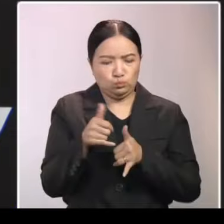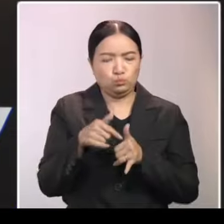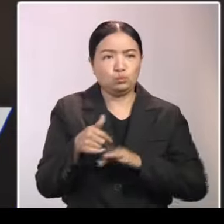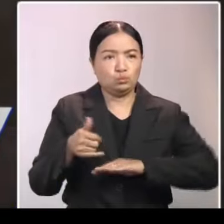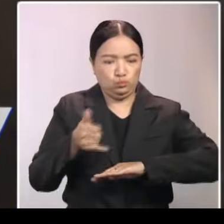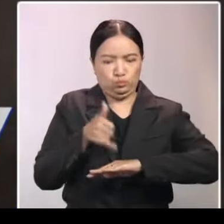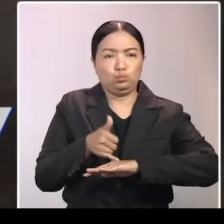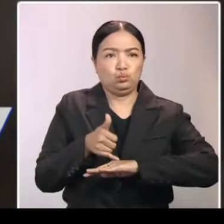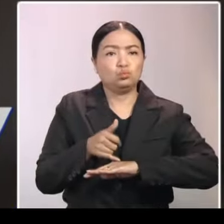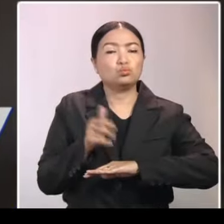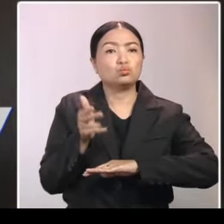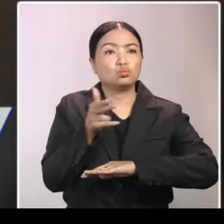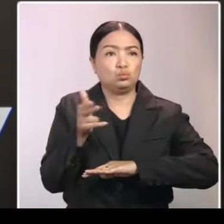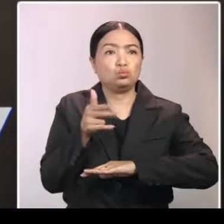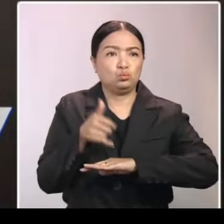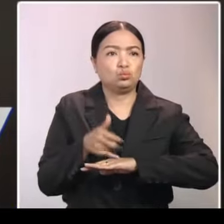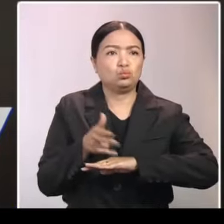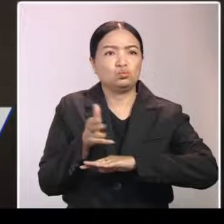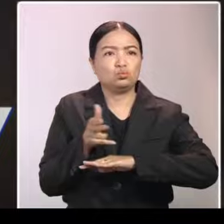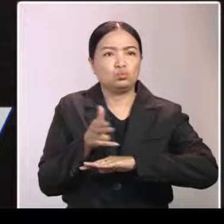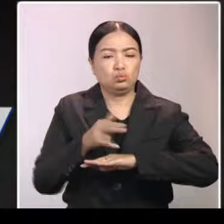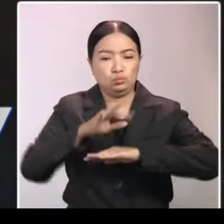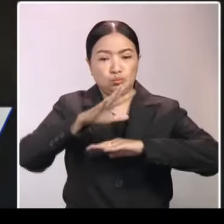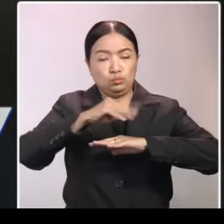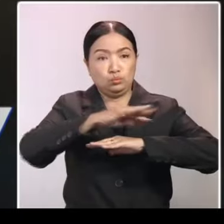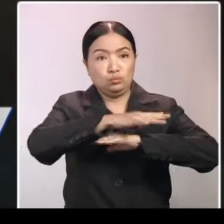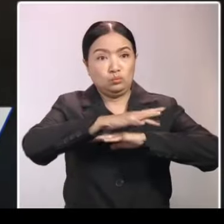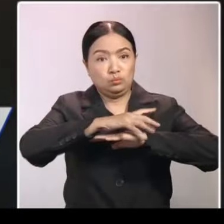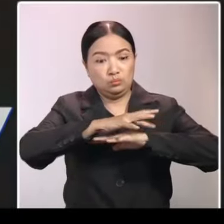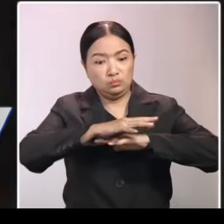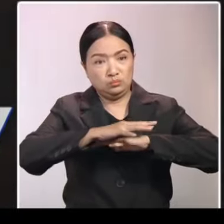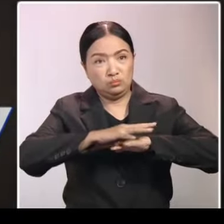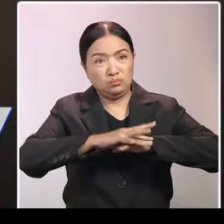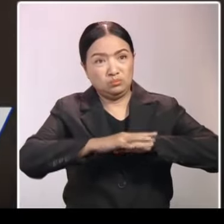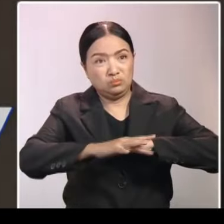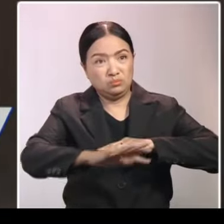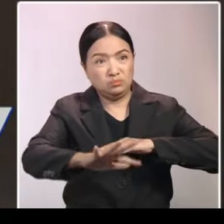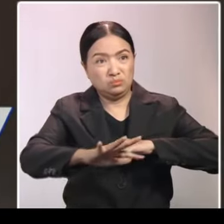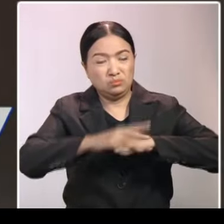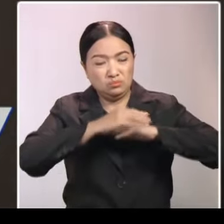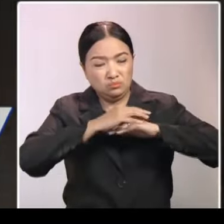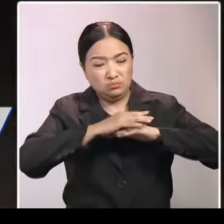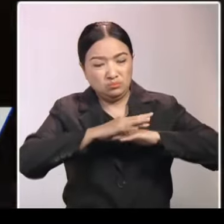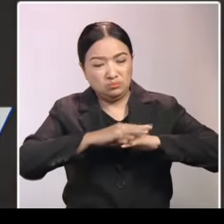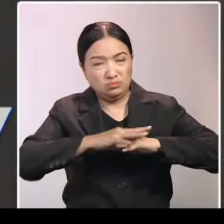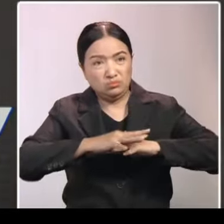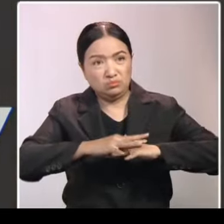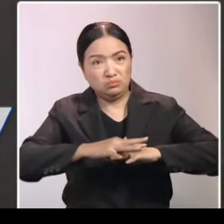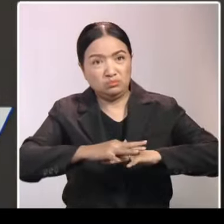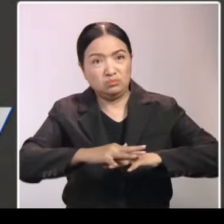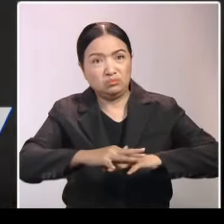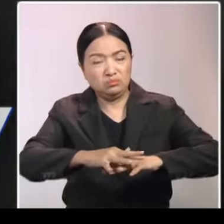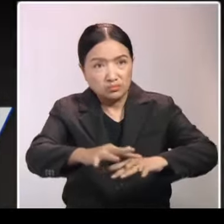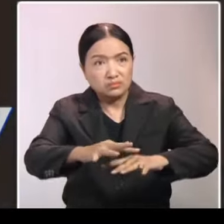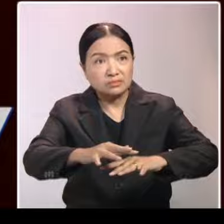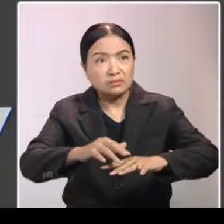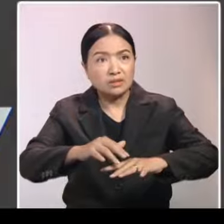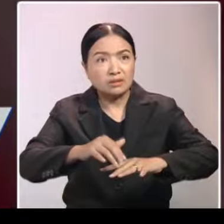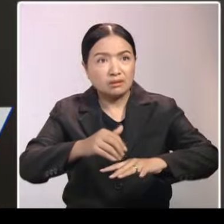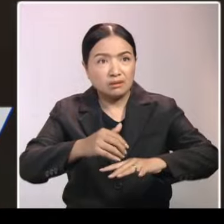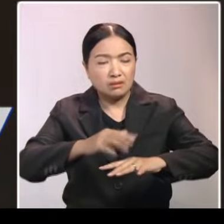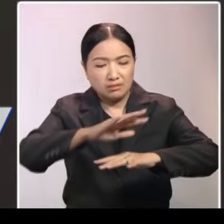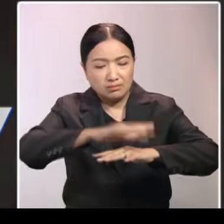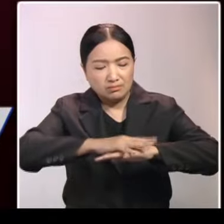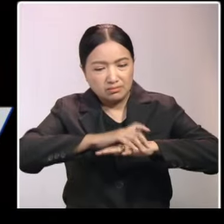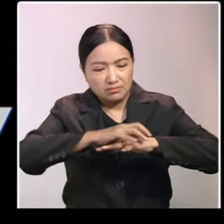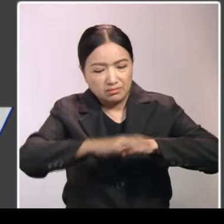บนตลิ่งนะกล้องมือถือนะก็ทีเนี้พอถ่ายอยู่เนี่ยสักพักจะเห็นว่าตลิ่งเนี่ยสไลด์ปลายแผ่นใหญ่เลยนะแล้วมันกระเถิบ